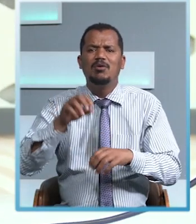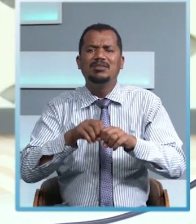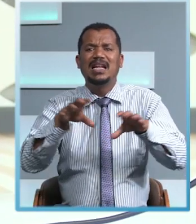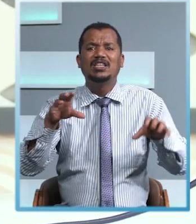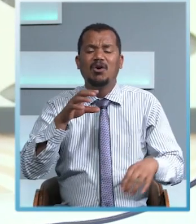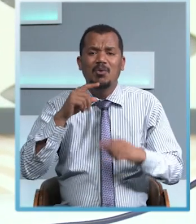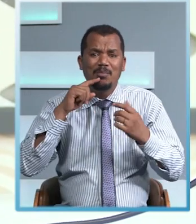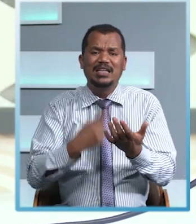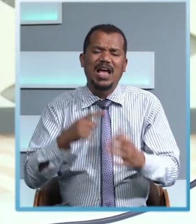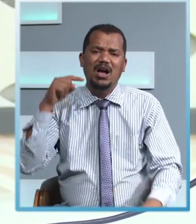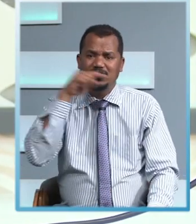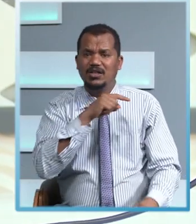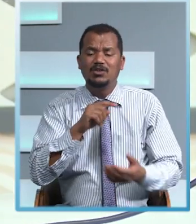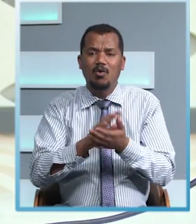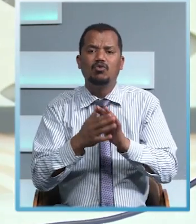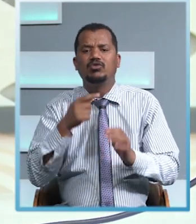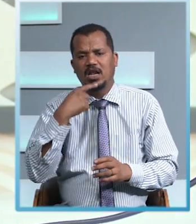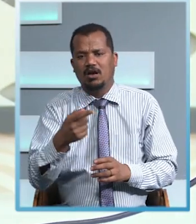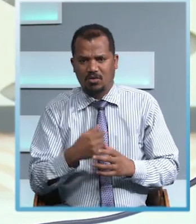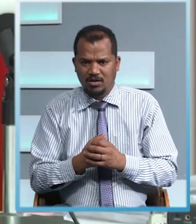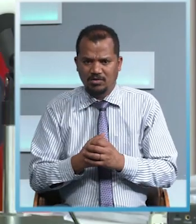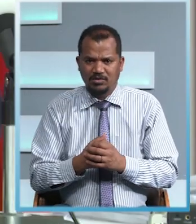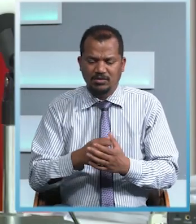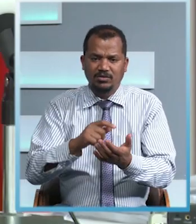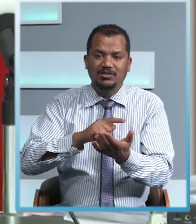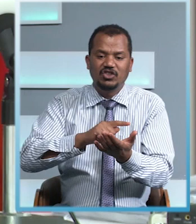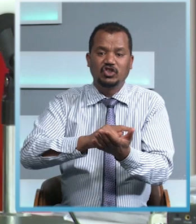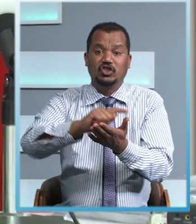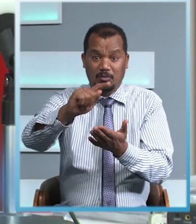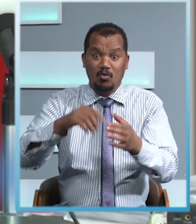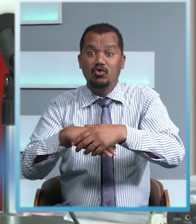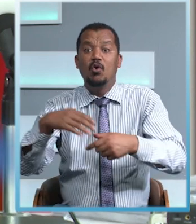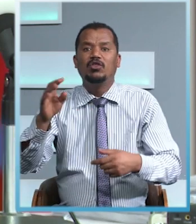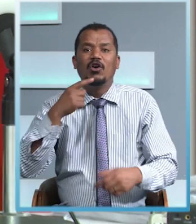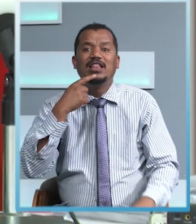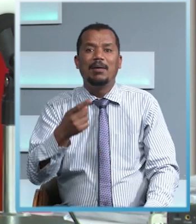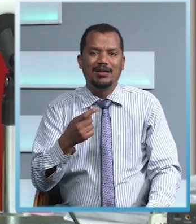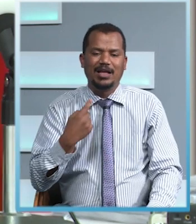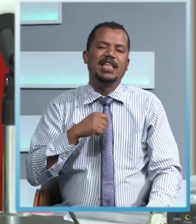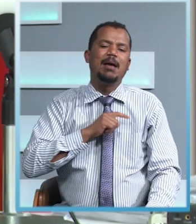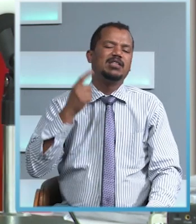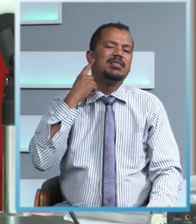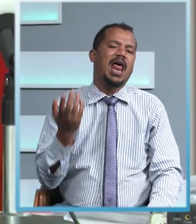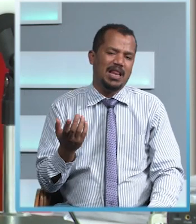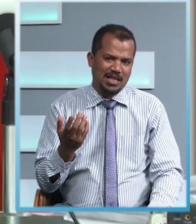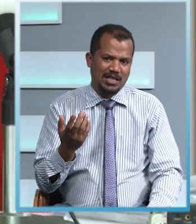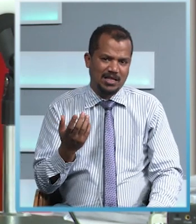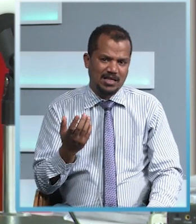ለተዋቀር ነው በሚል የሚሰራጨው መረጃ ሐሰት መሆኑን አስገንዝቧል። ሰሞኑን የወጣው የተባለው እኛም